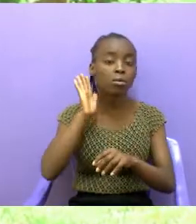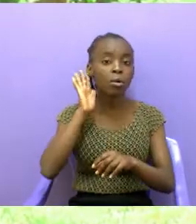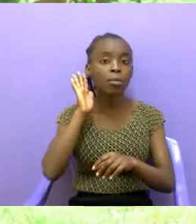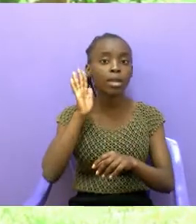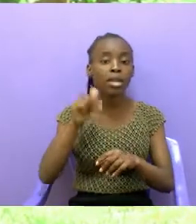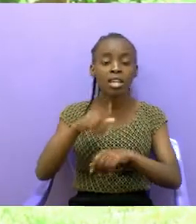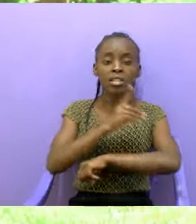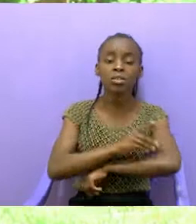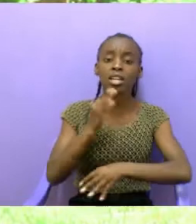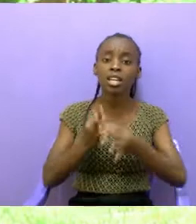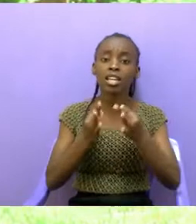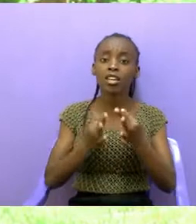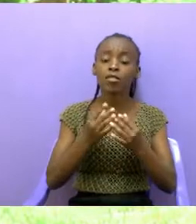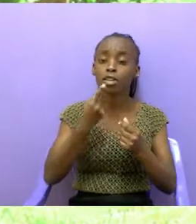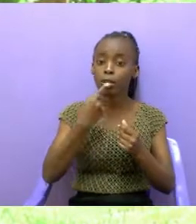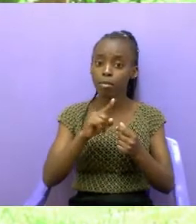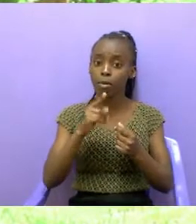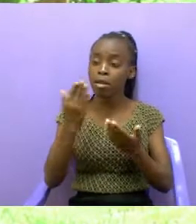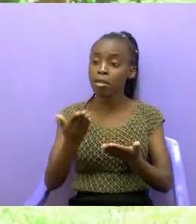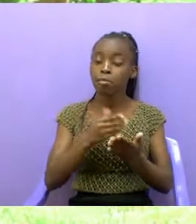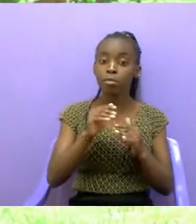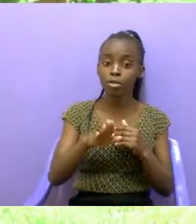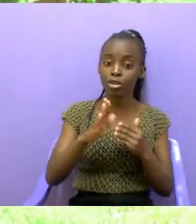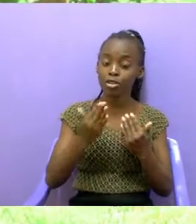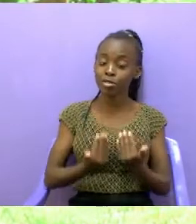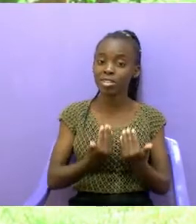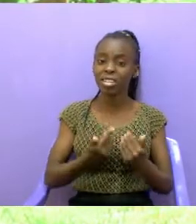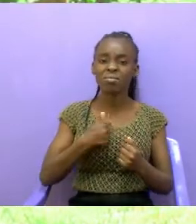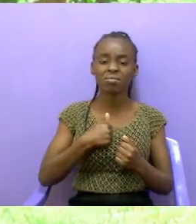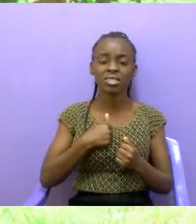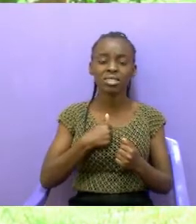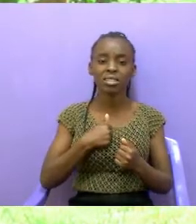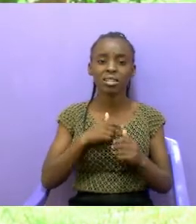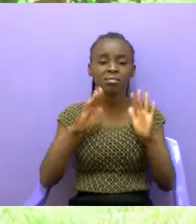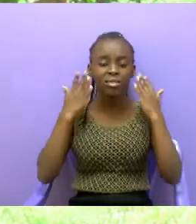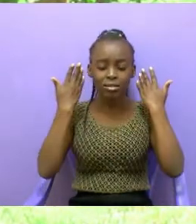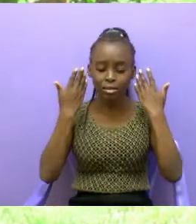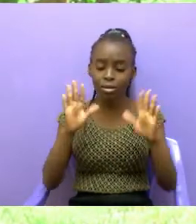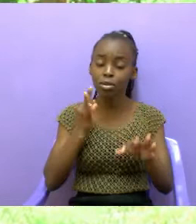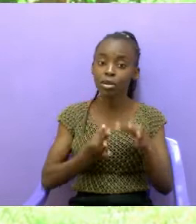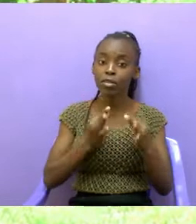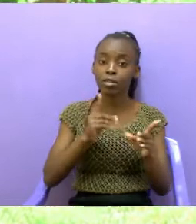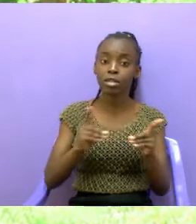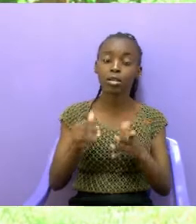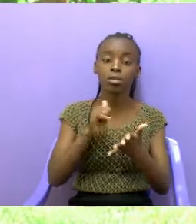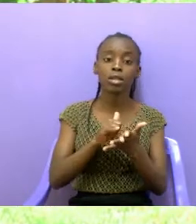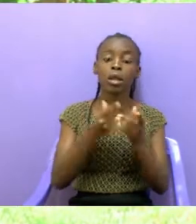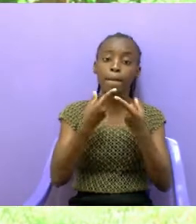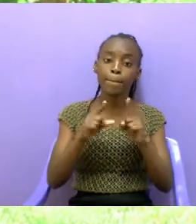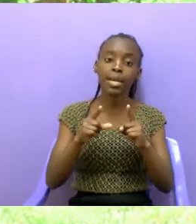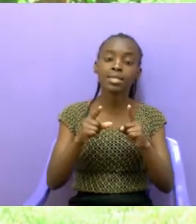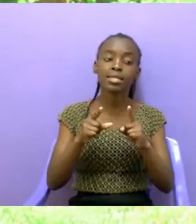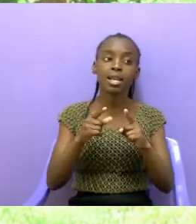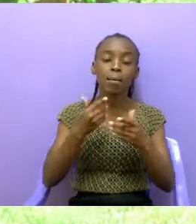leo kile Abraham aliambiwa, sijui kama naweza kufanya hivyo. Lakini baada ya kufanya hivyo